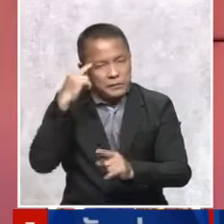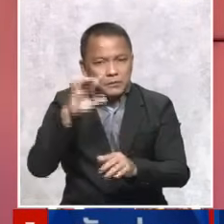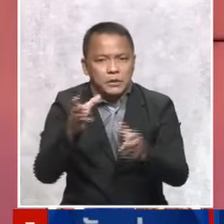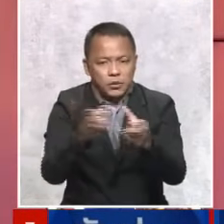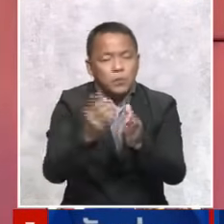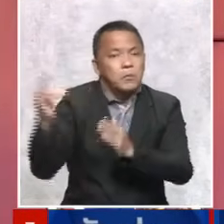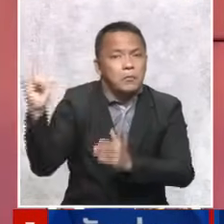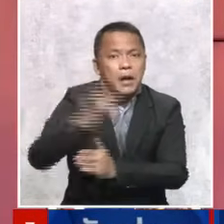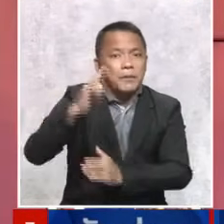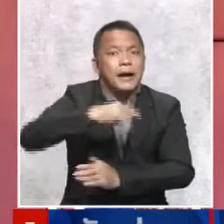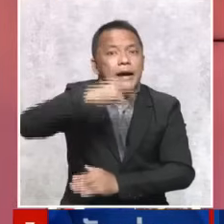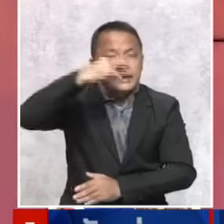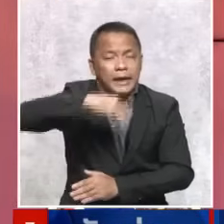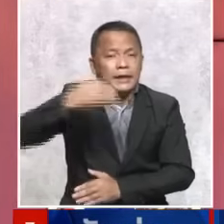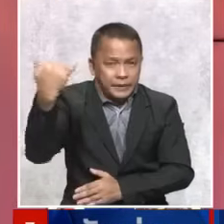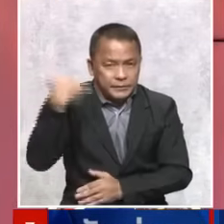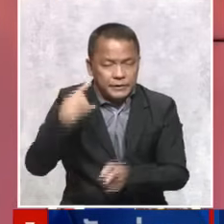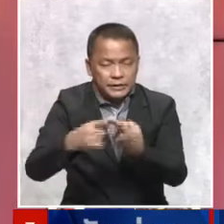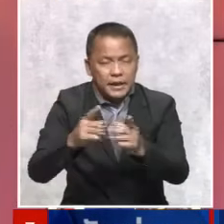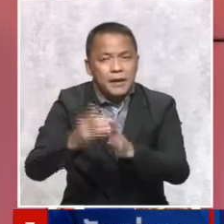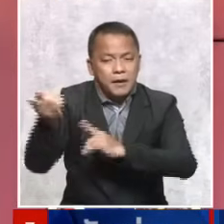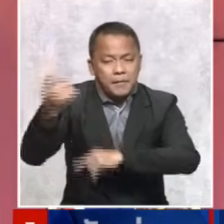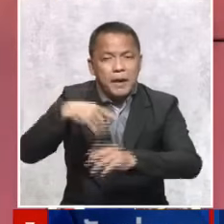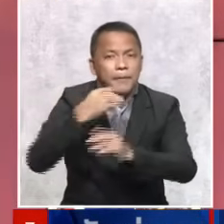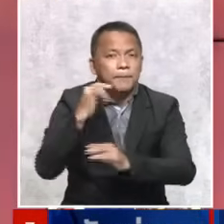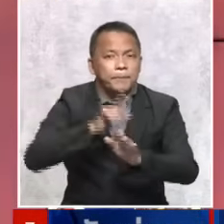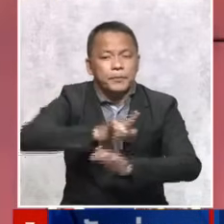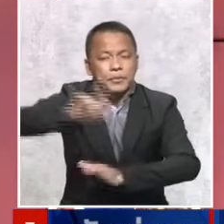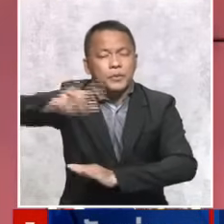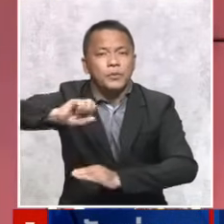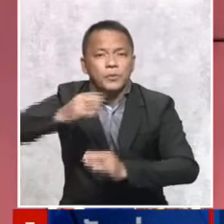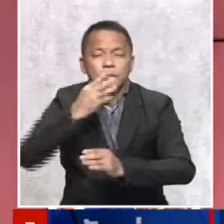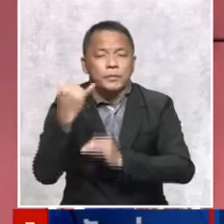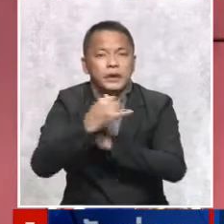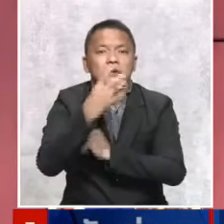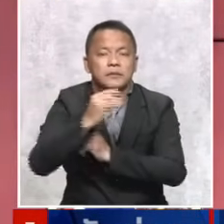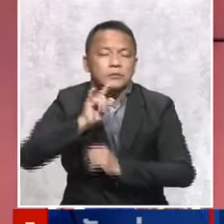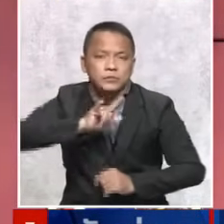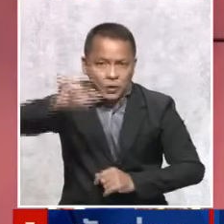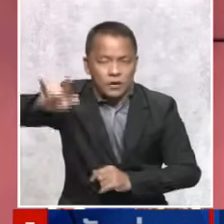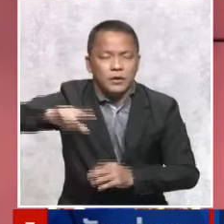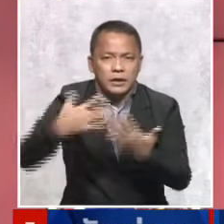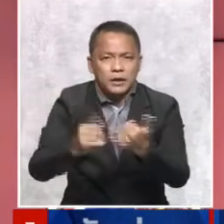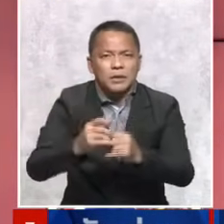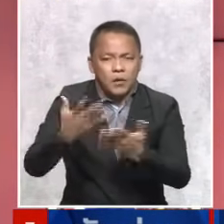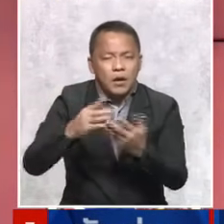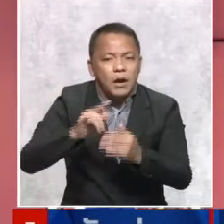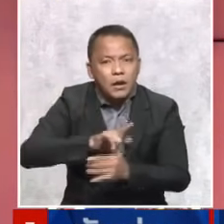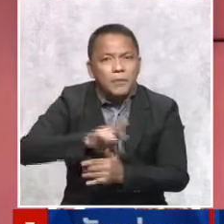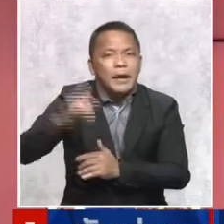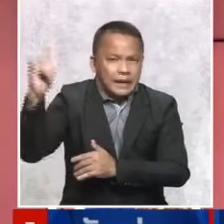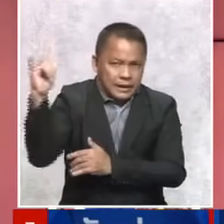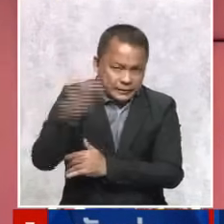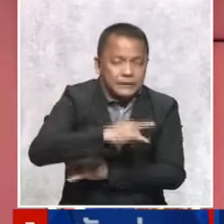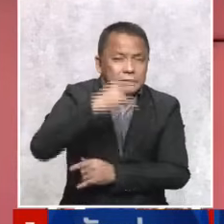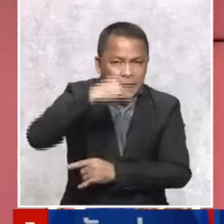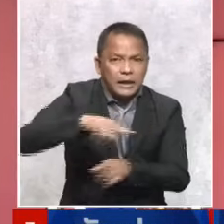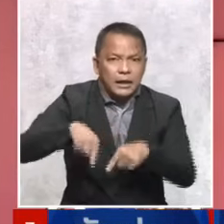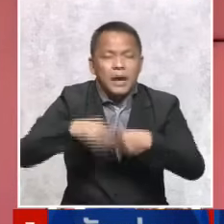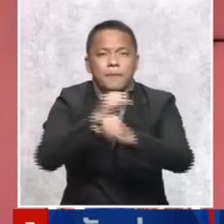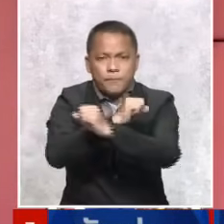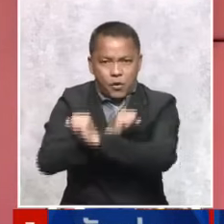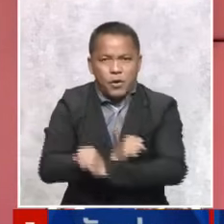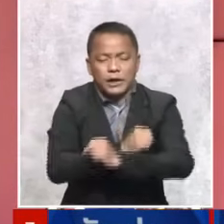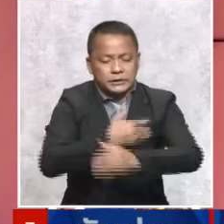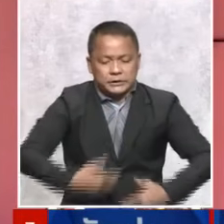างส่วนที่เดินทางกลับมาไทยแล้วก็กลับไปอิสราเอลอีกครั้งจึงอยากขอให้เดินทางกลับประเทศไทยเพื่อความปลอ